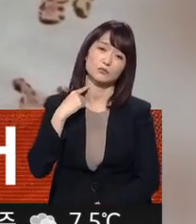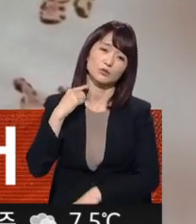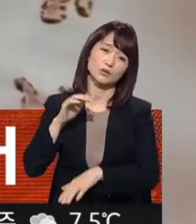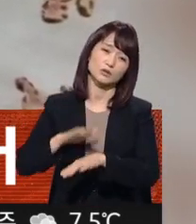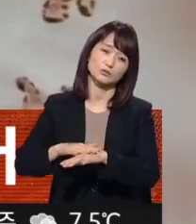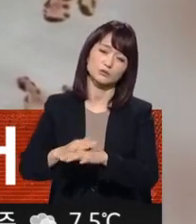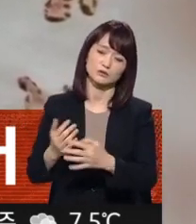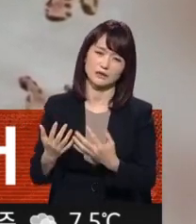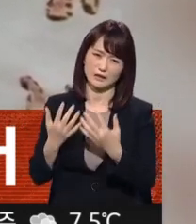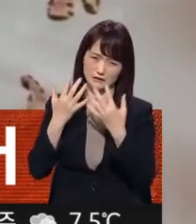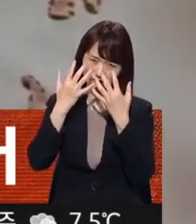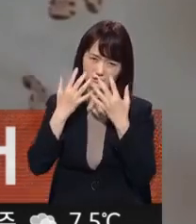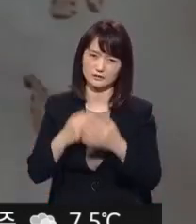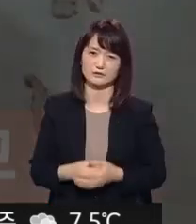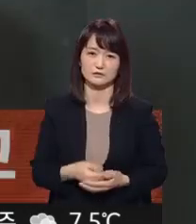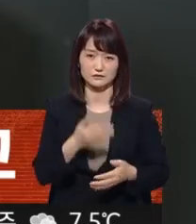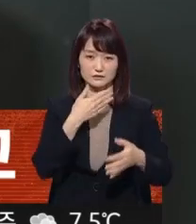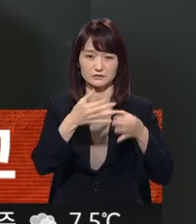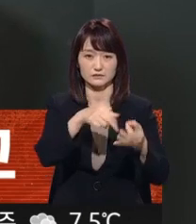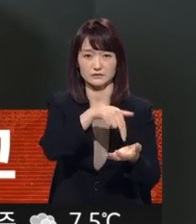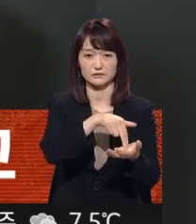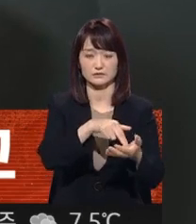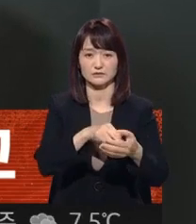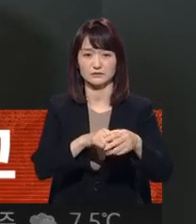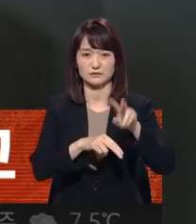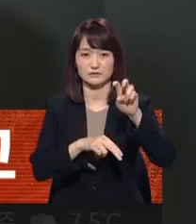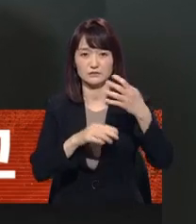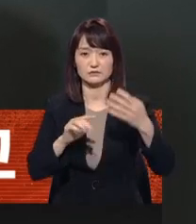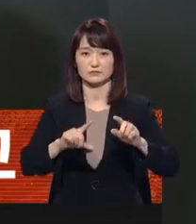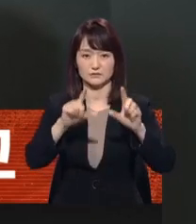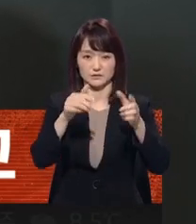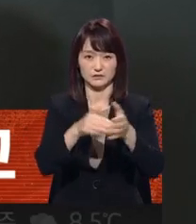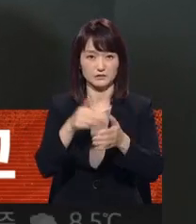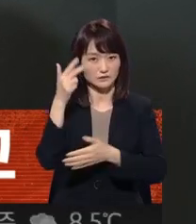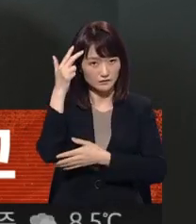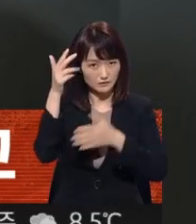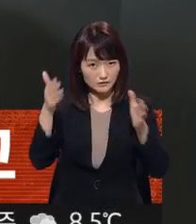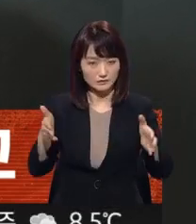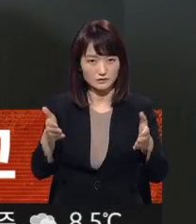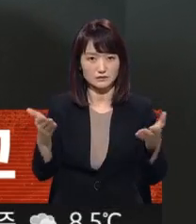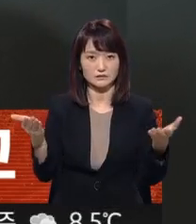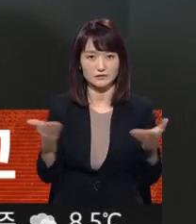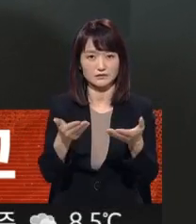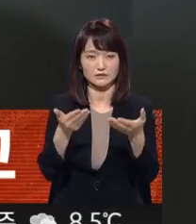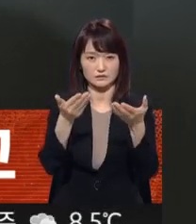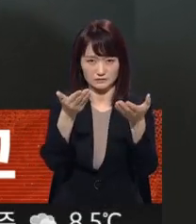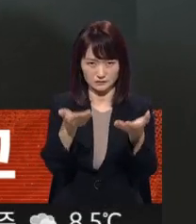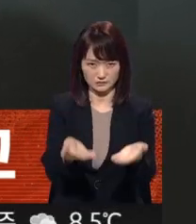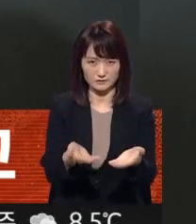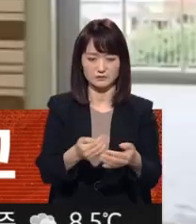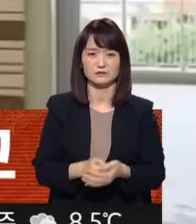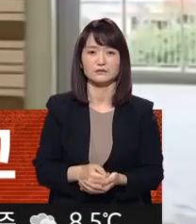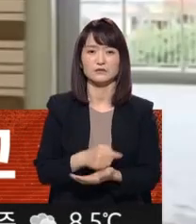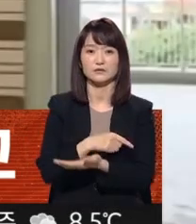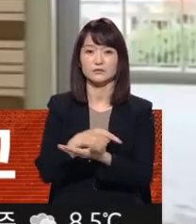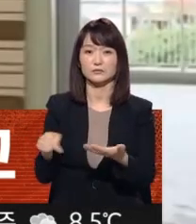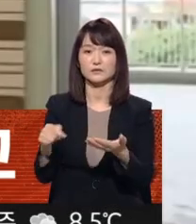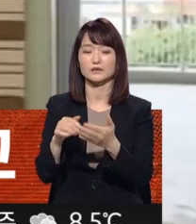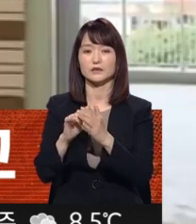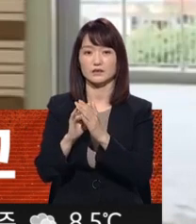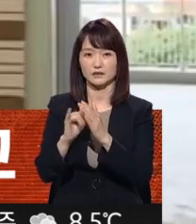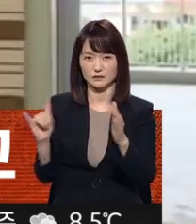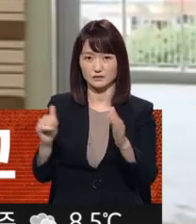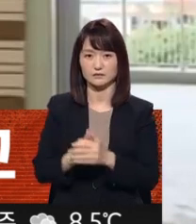화상을 입었습니다. 한편 식당 측은 지난 24일까지 약 일주일간 휴업한 것으로 알려졌는데 피해를 입은 가족은